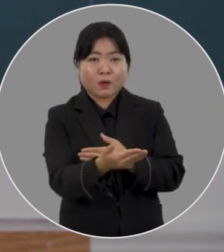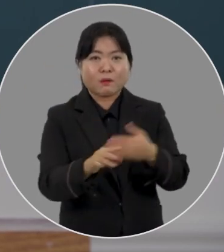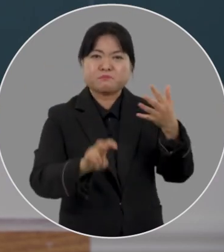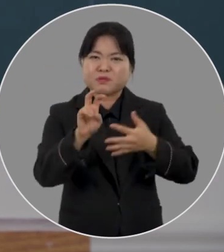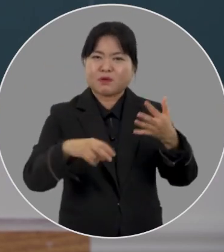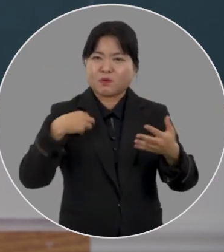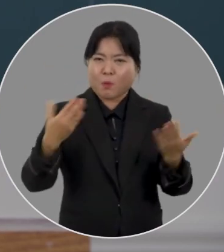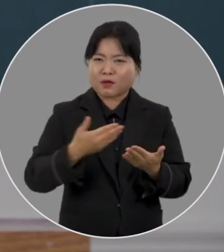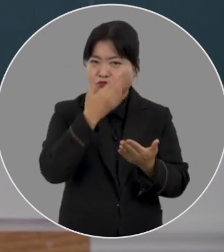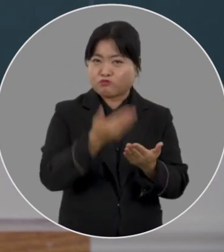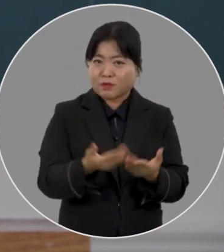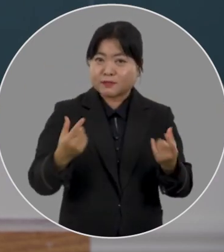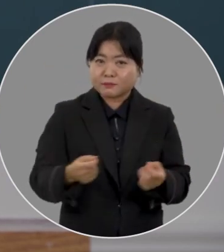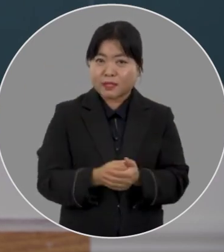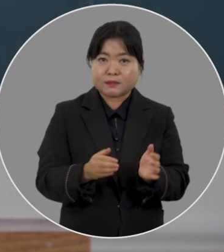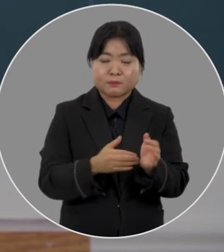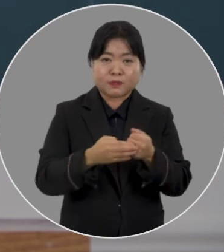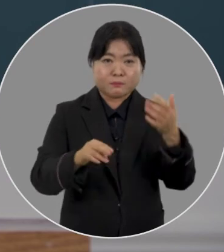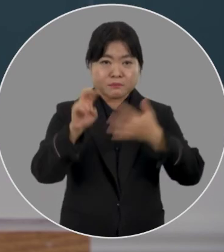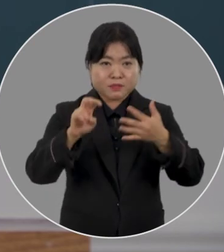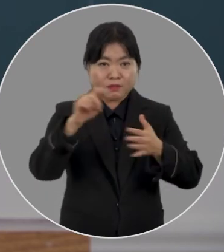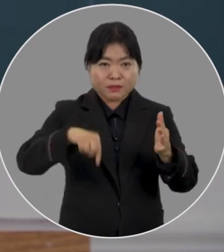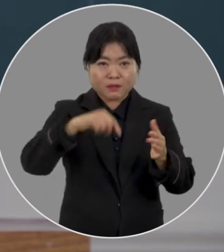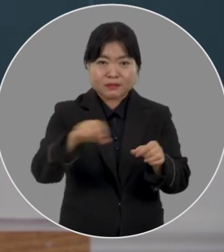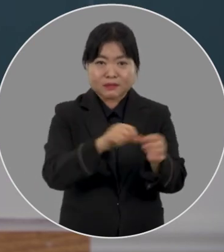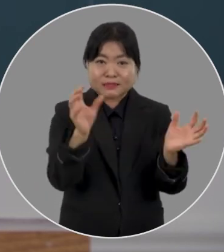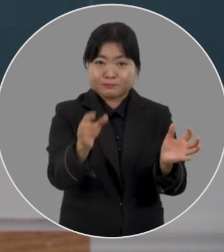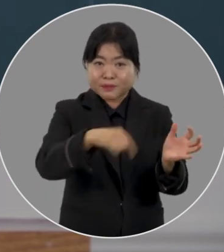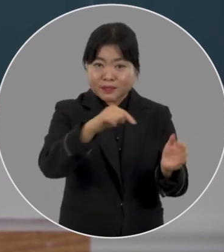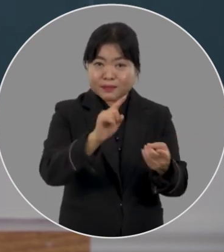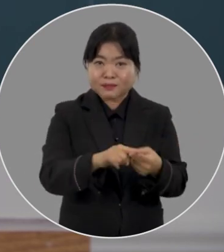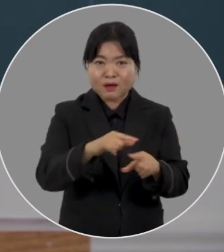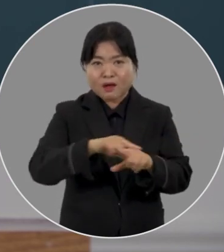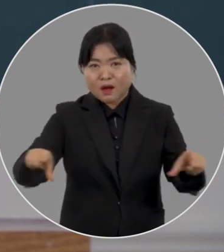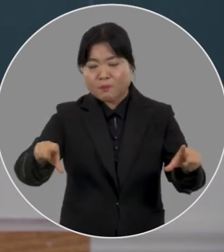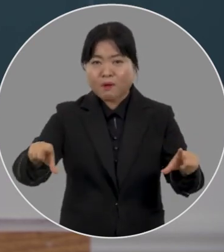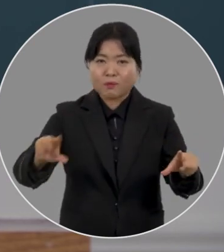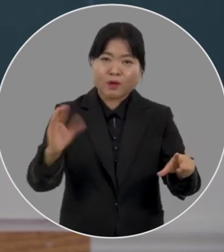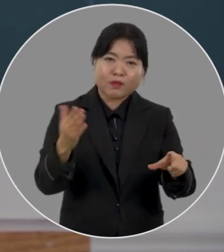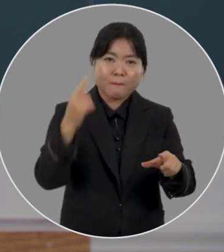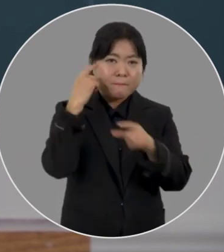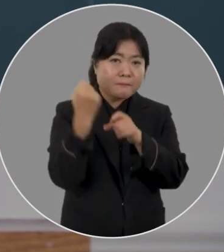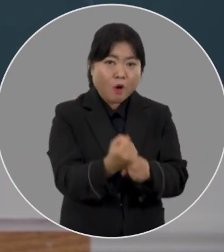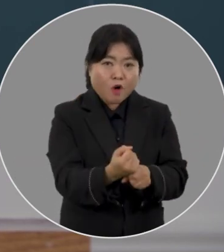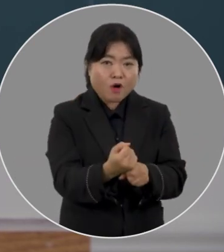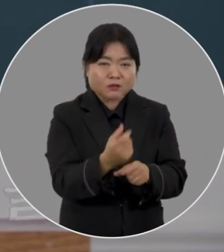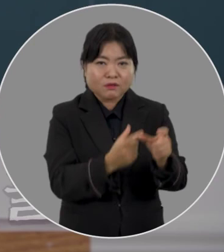되게 중요한 것 같아요. 그래서 미디어에서 어떤 특정 집단에 대해서 일반화된